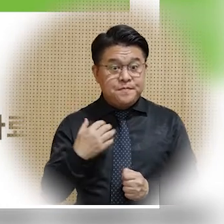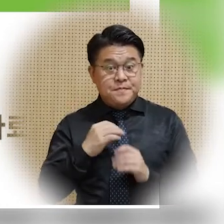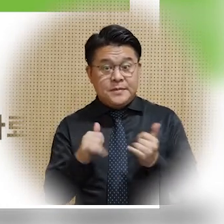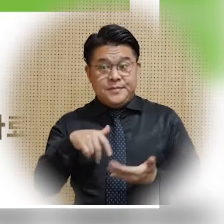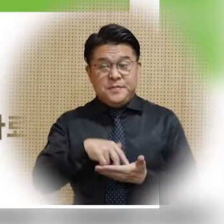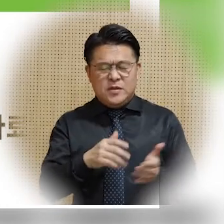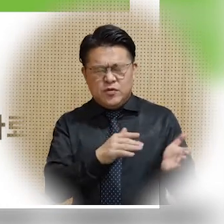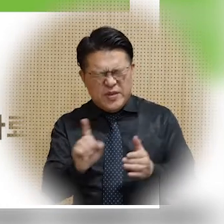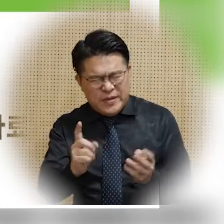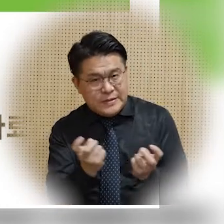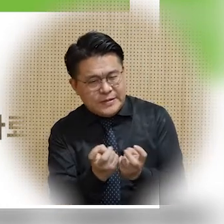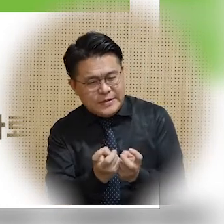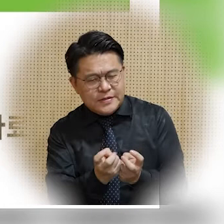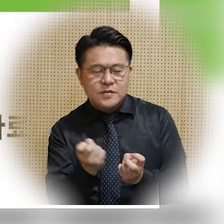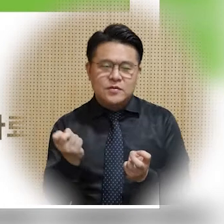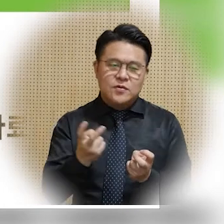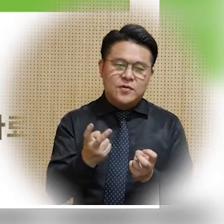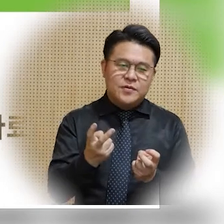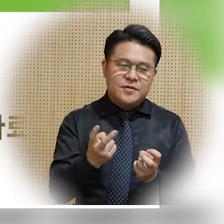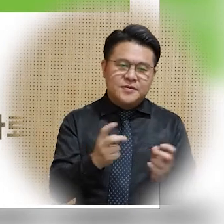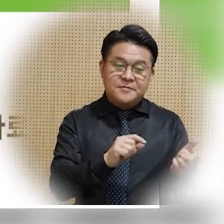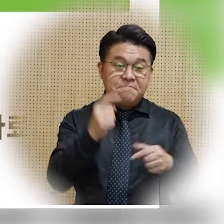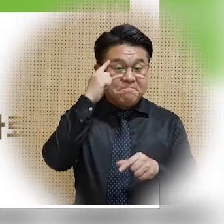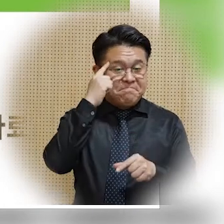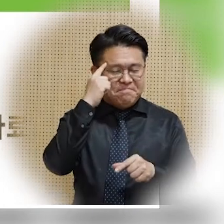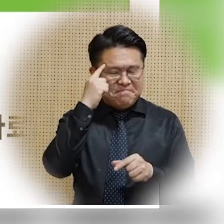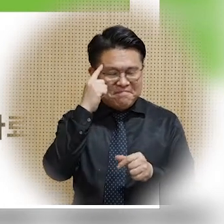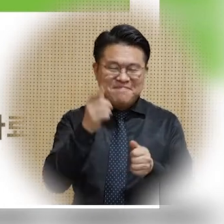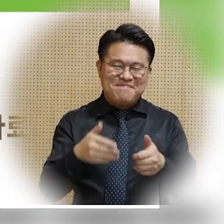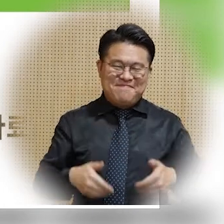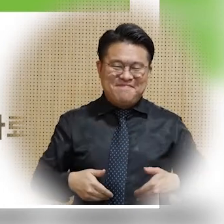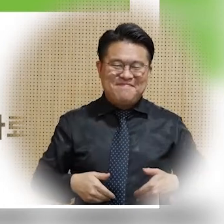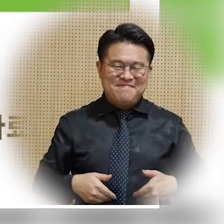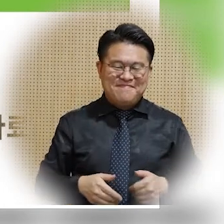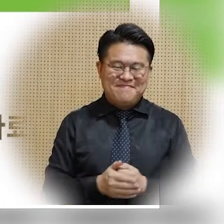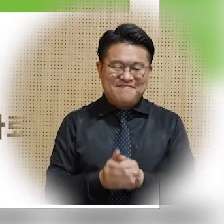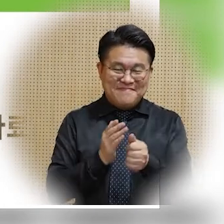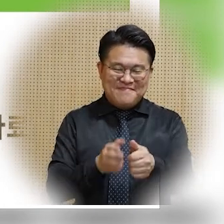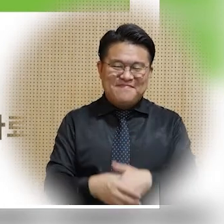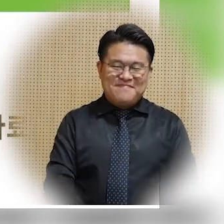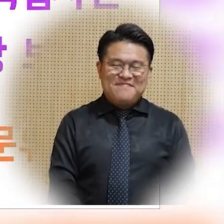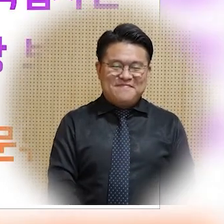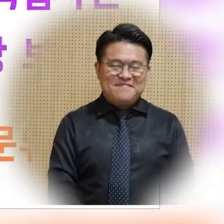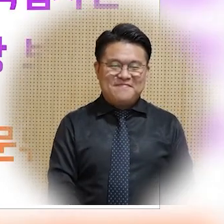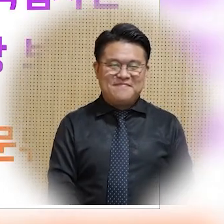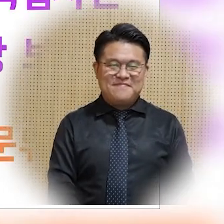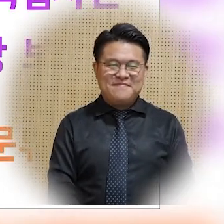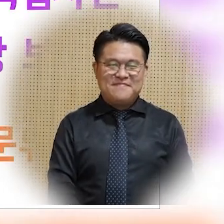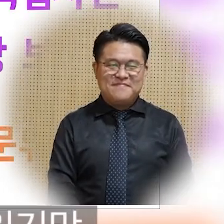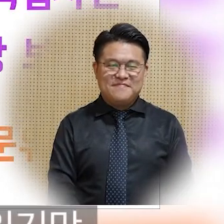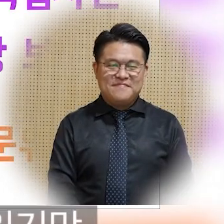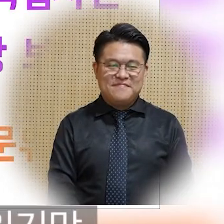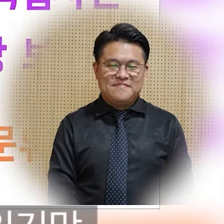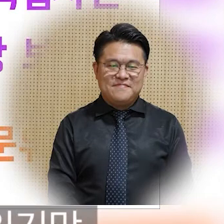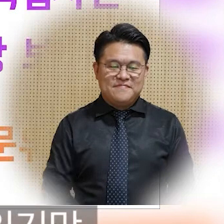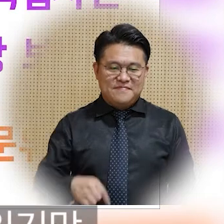내가 담당자로서 준비를 하면 좋을지, 이런 것들을 고민해 봐 주시면 좋을 것 같고요. 자, 그래서 지역사회